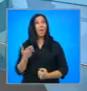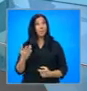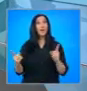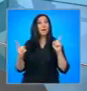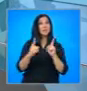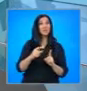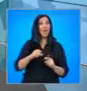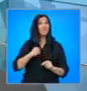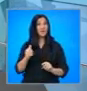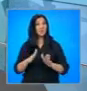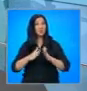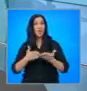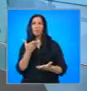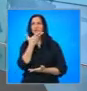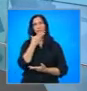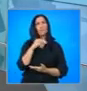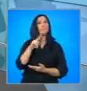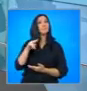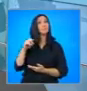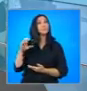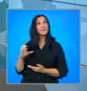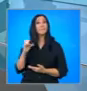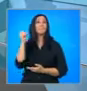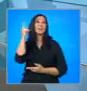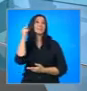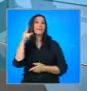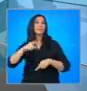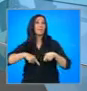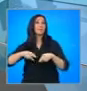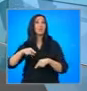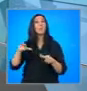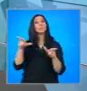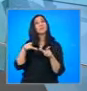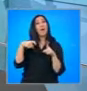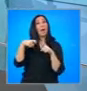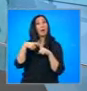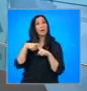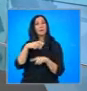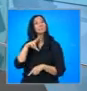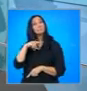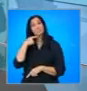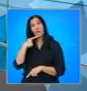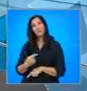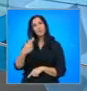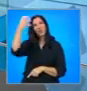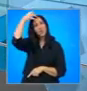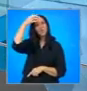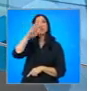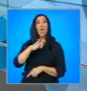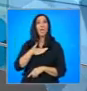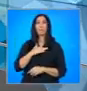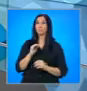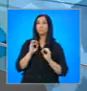На среща във Враца с членове и симпатизанти на ДПС, председателят на движението Мустафа Карадайъ заяви, че в държавата ще